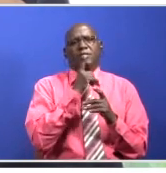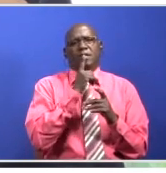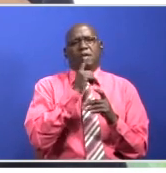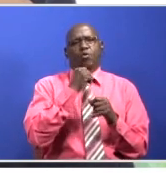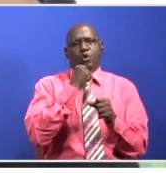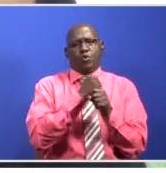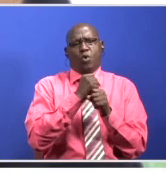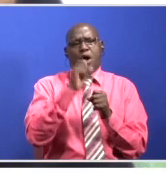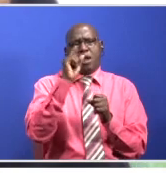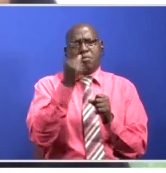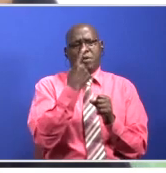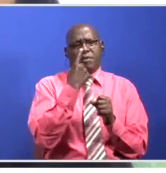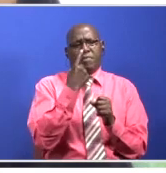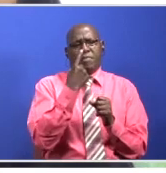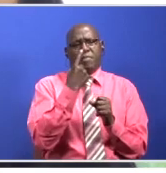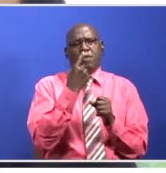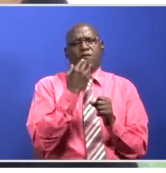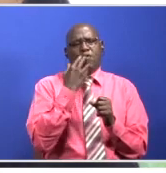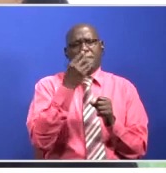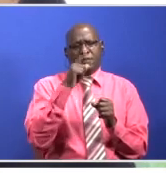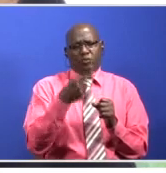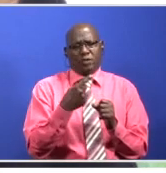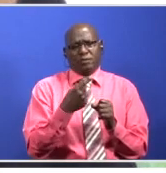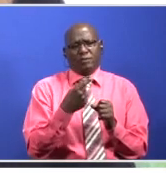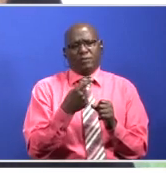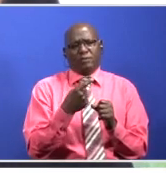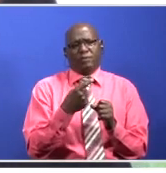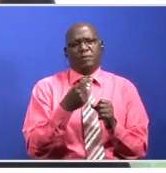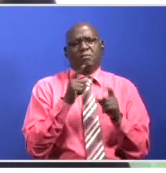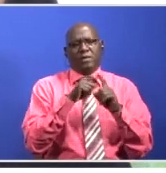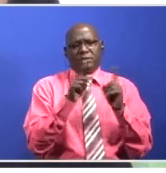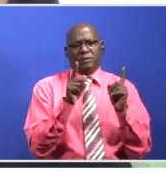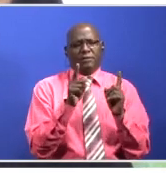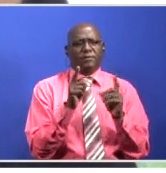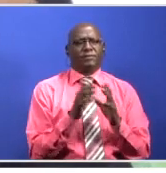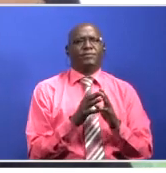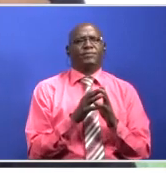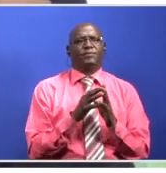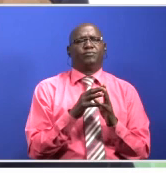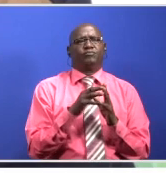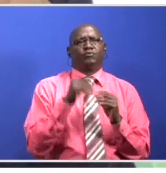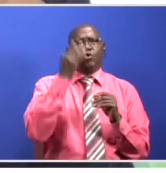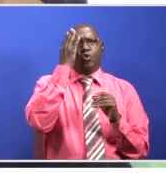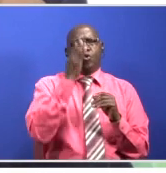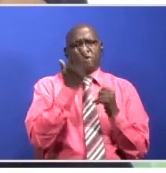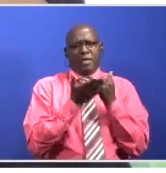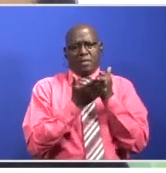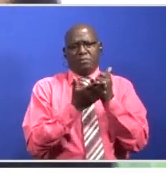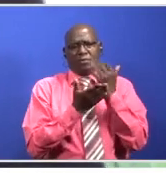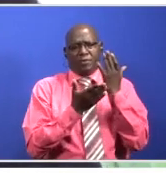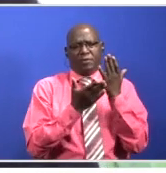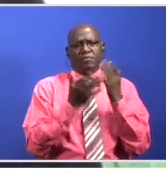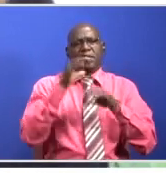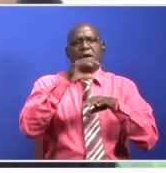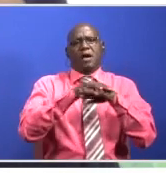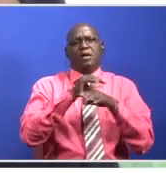tupate 1,400, lakini kwa uwezo wa Mwenyezi Mungu nilipata dona